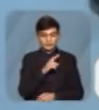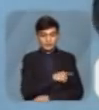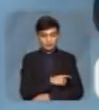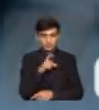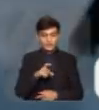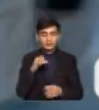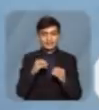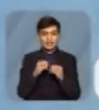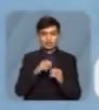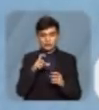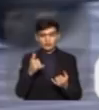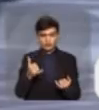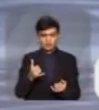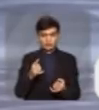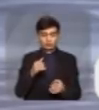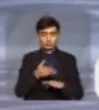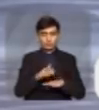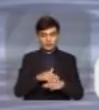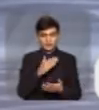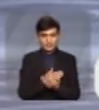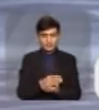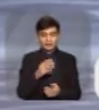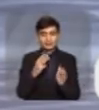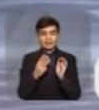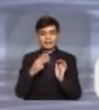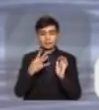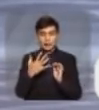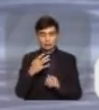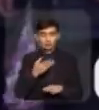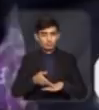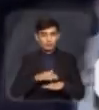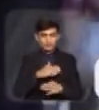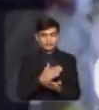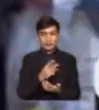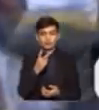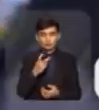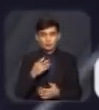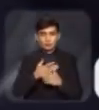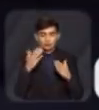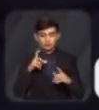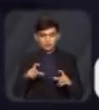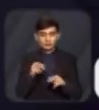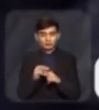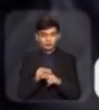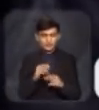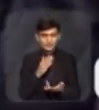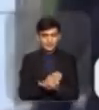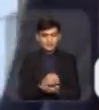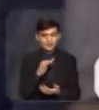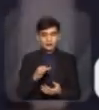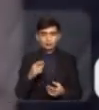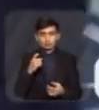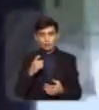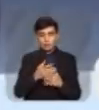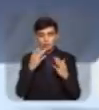10 человек находятся в критическом положении, 35 в тяжелом, а около 200 проходят лечение. Еще около 100 инфицированных зарегистрированы